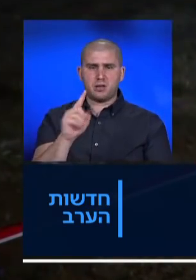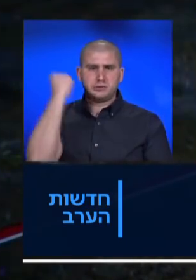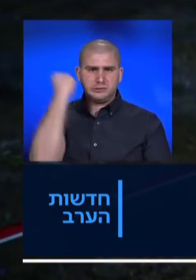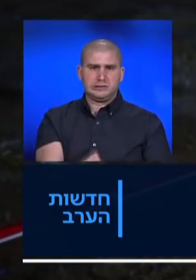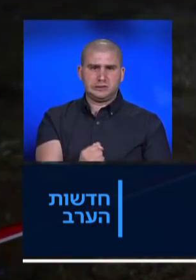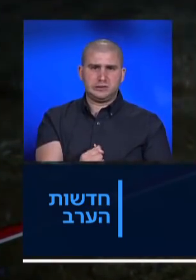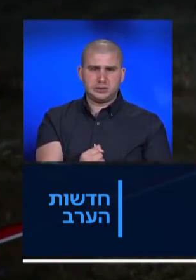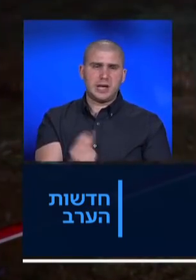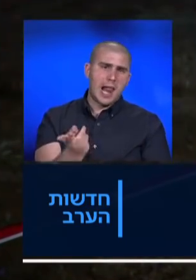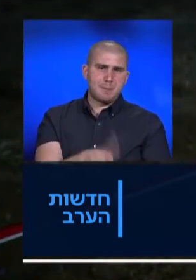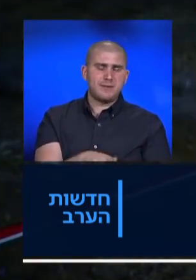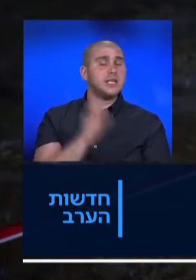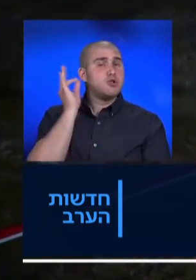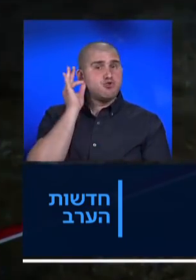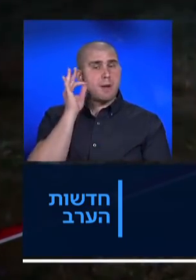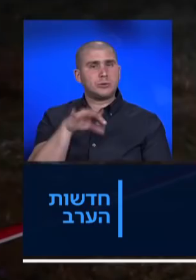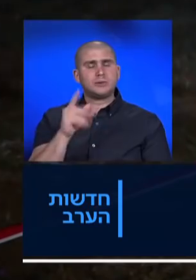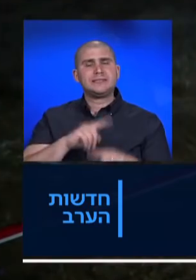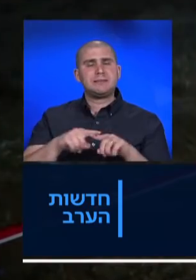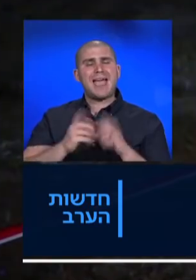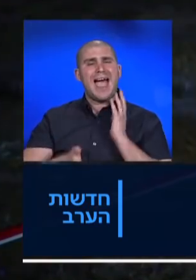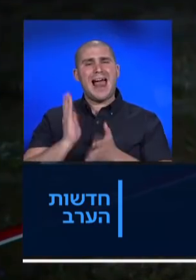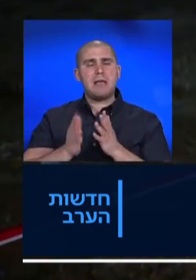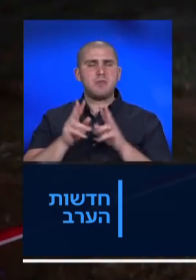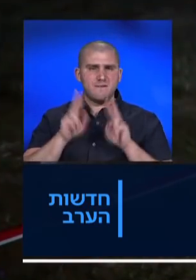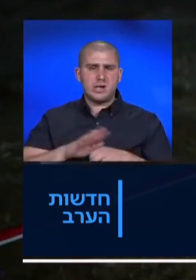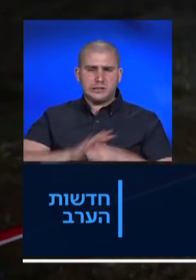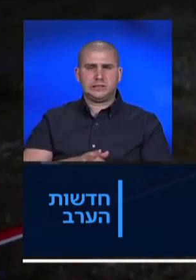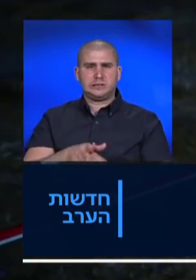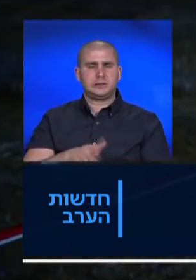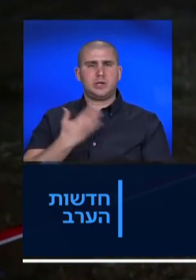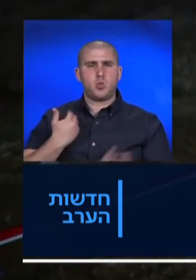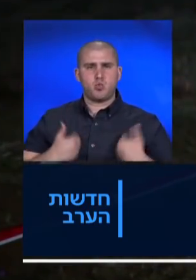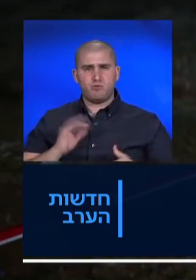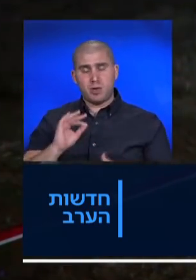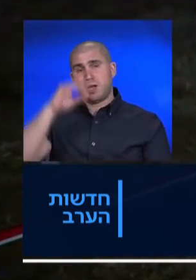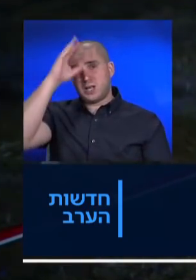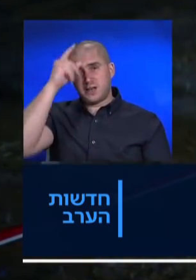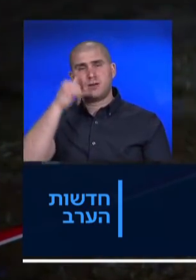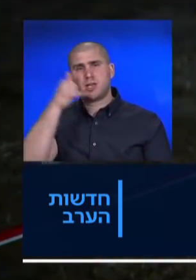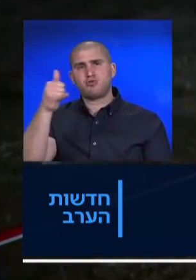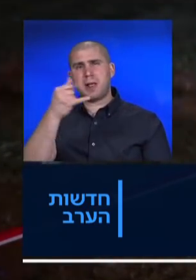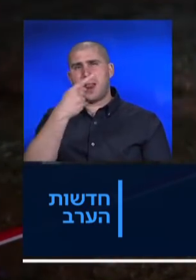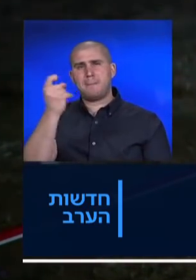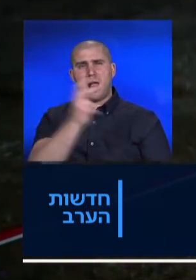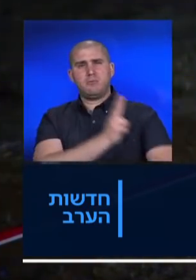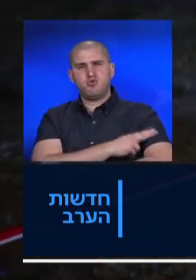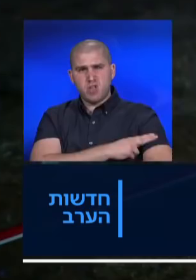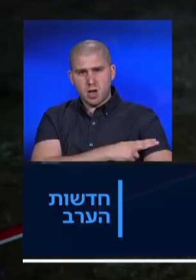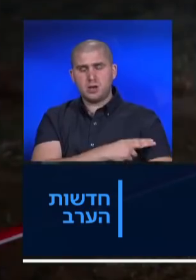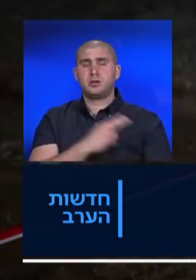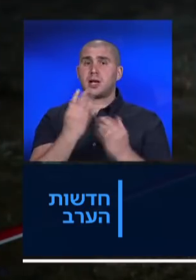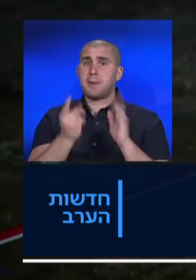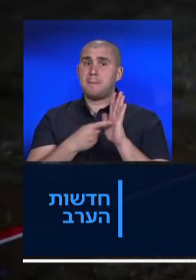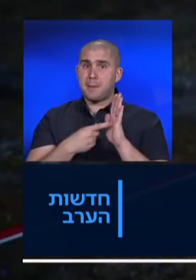למוות. האישה נמצאה עם סימני אלימות קשים לגופה. הגבר התקשר למוקד 100 של המשטרה מספר פעמים, היה ככל